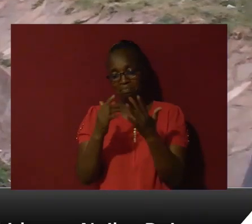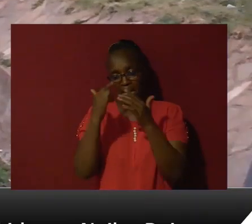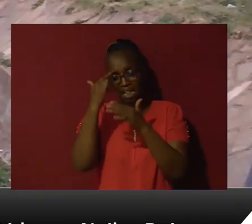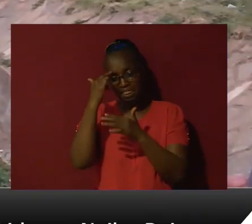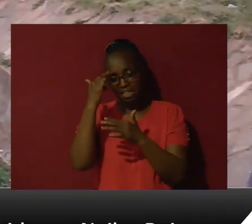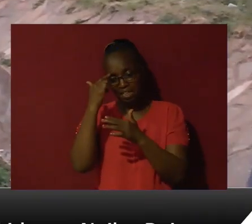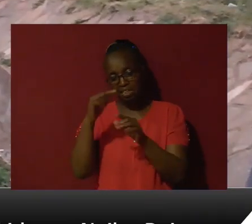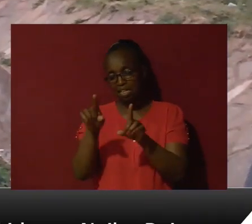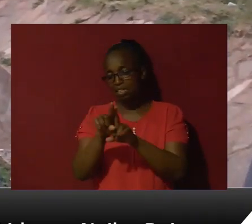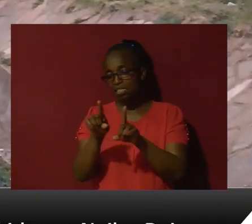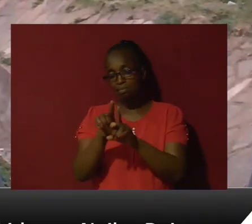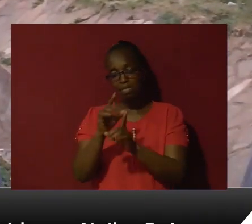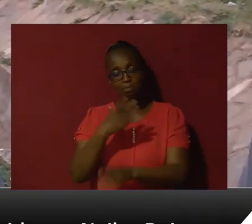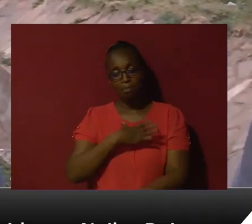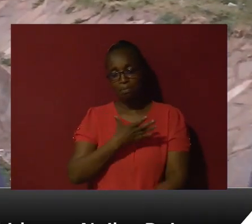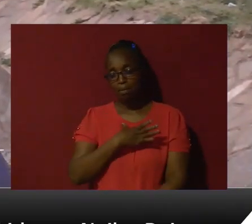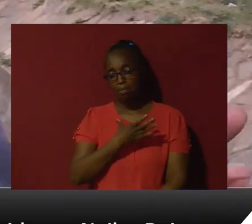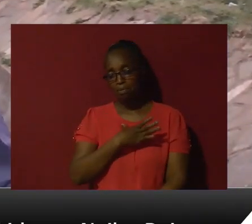they are just the same people.